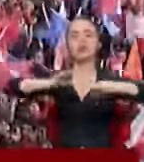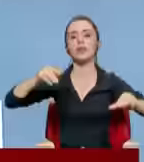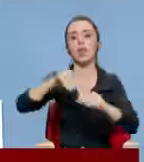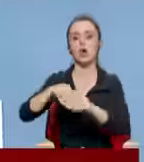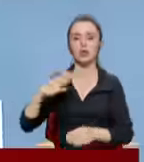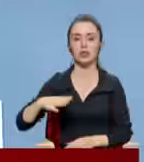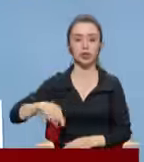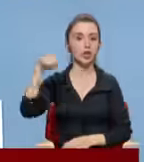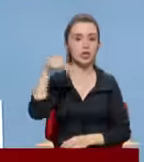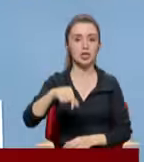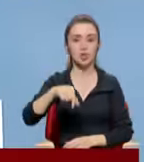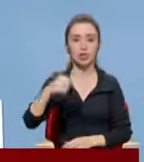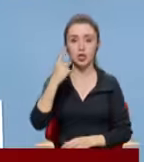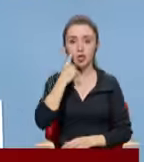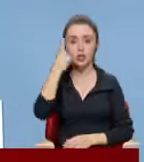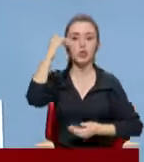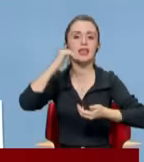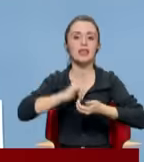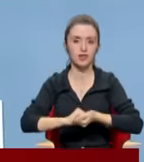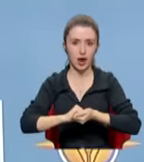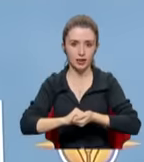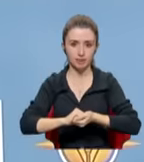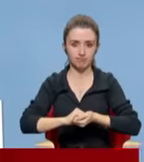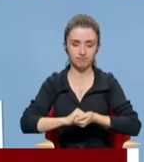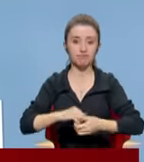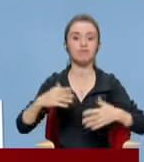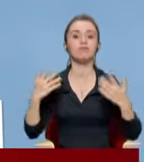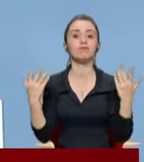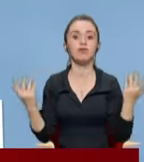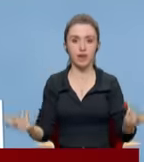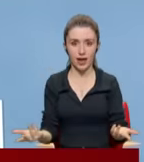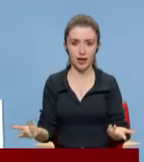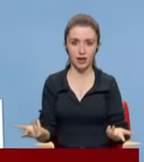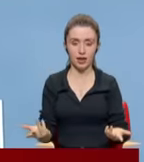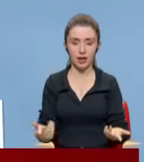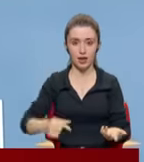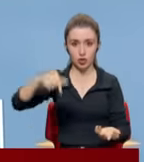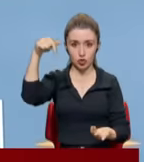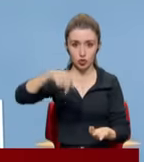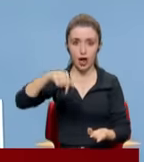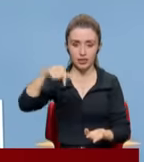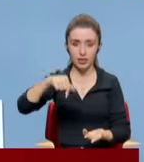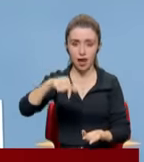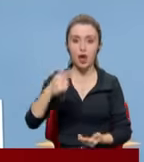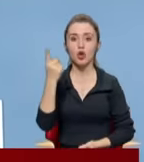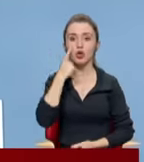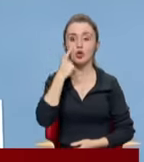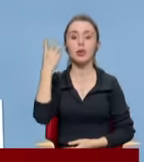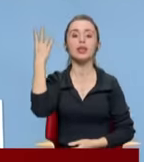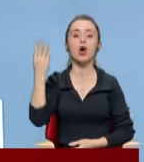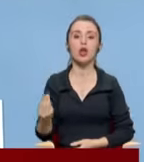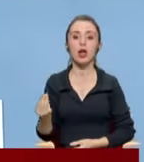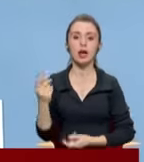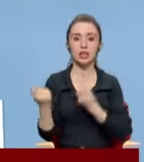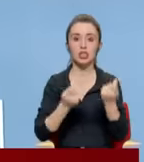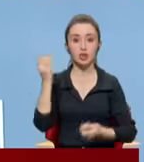oy istedi şimdi Cumhur ittifakı ve şu anda da hükümet olarak